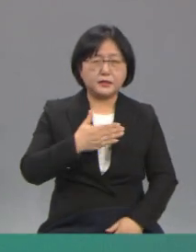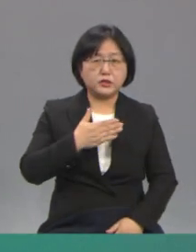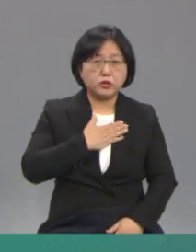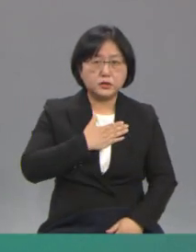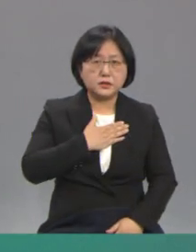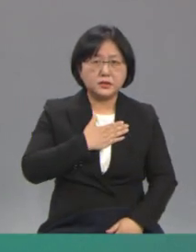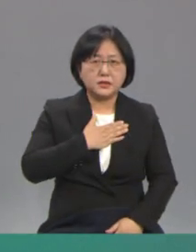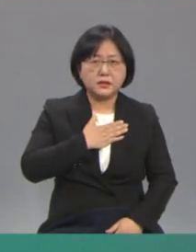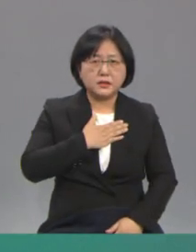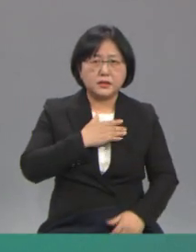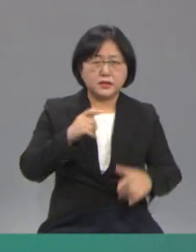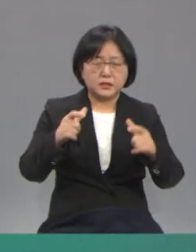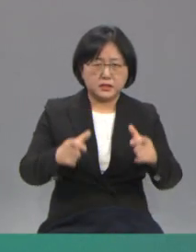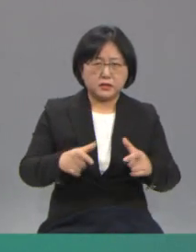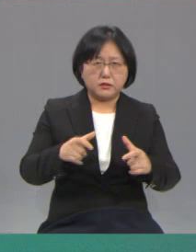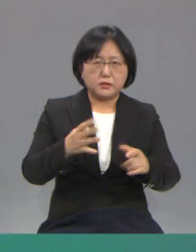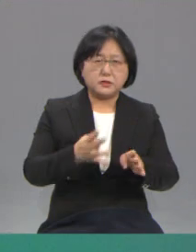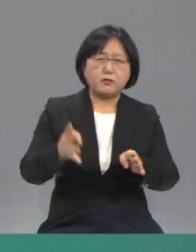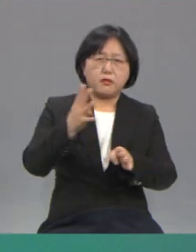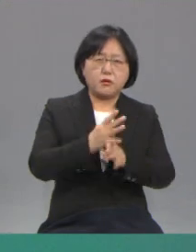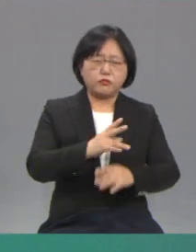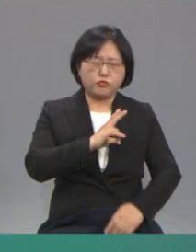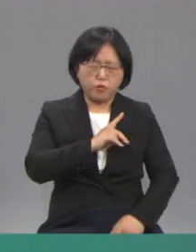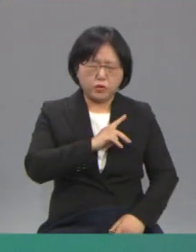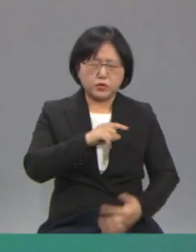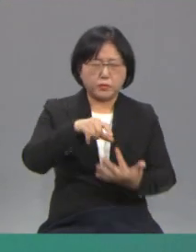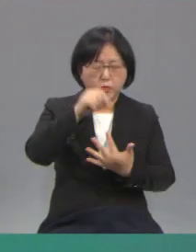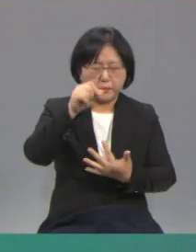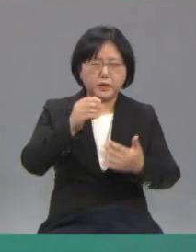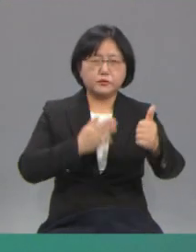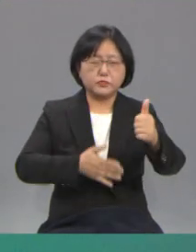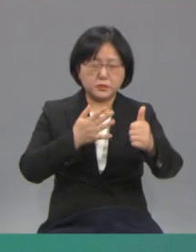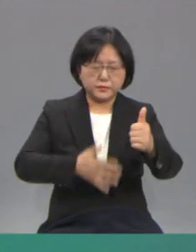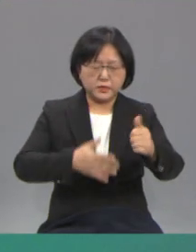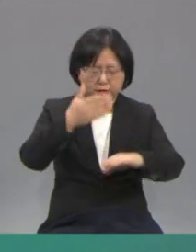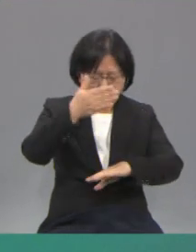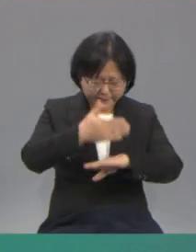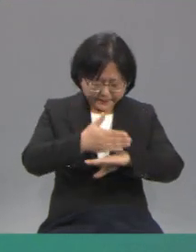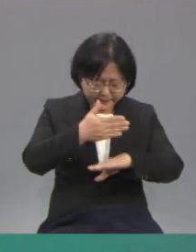강은미 지역구 재선의원으로 만들어 주십시오